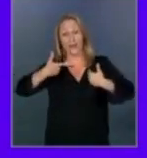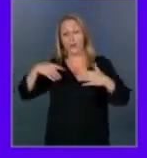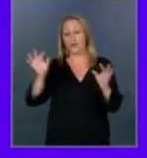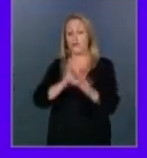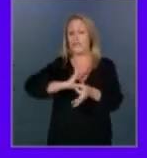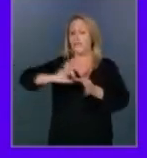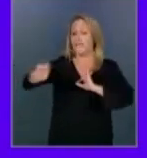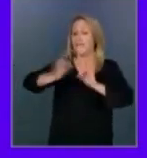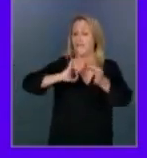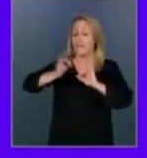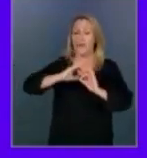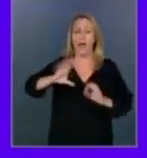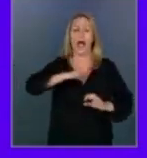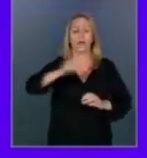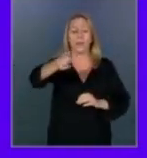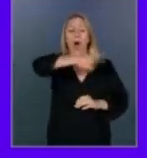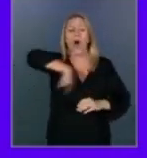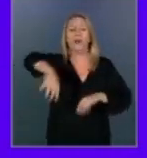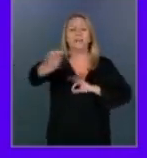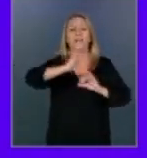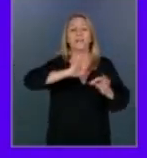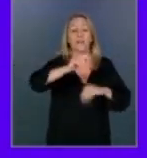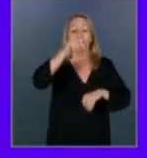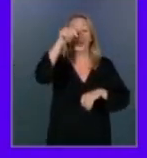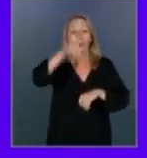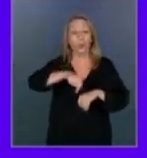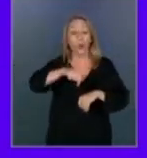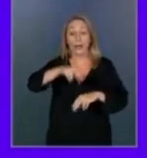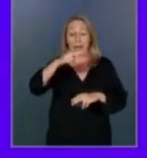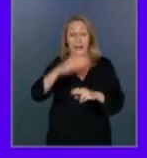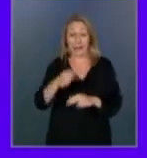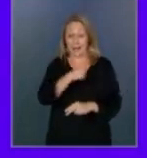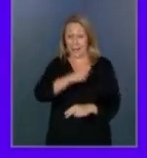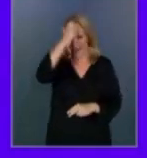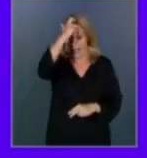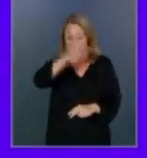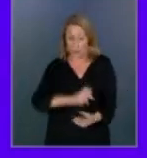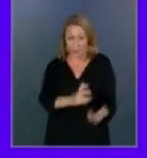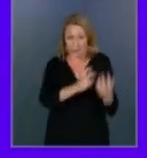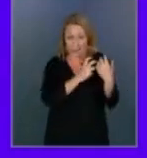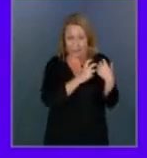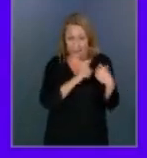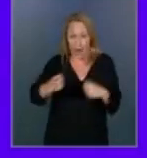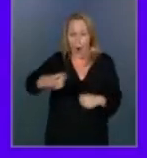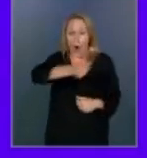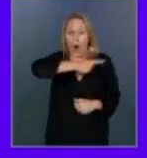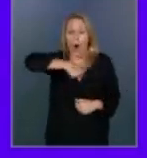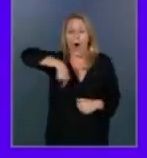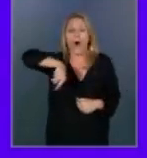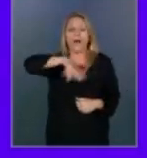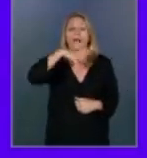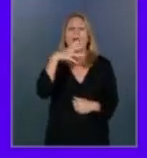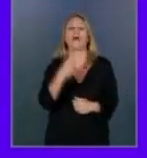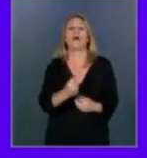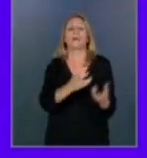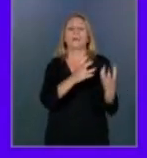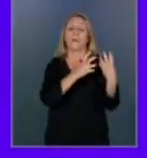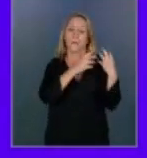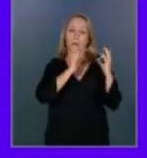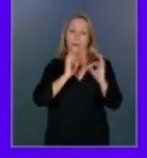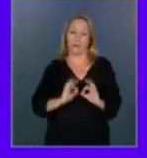κάθε πολίτη, ότι εδώ είναι ζήτημα όχι ατομικής, αλλά συλλογικής ευθύνης. Έχουμε όλη συλλογική ευθύνη.